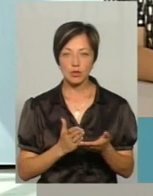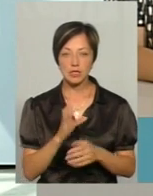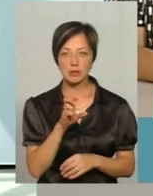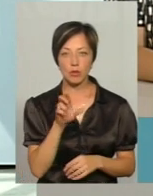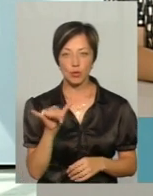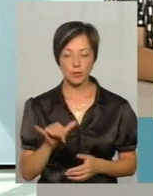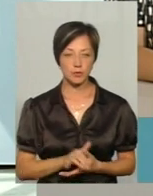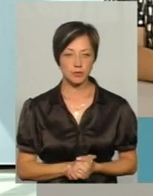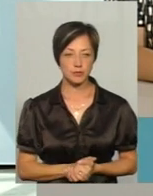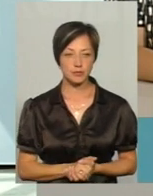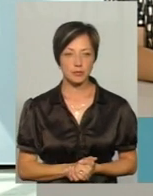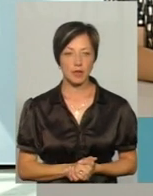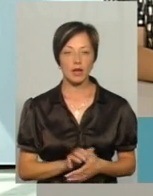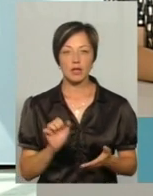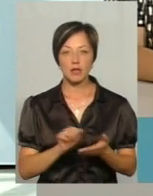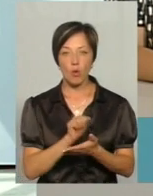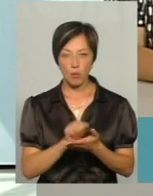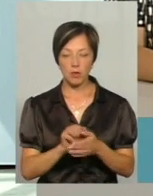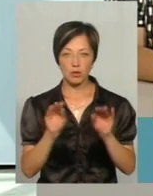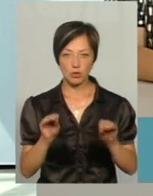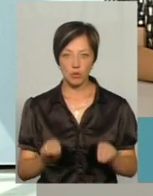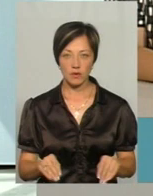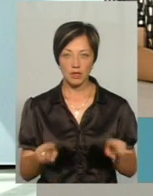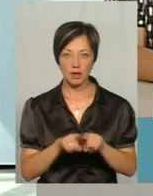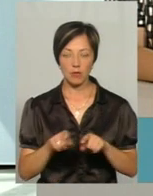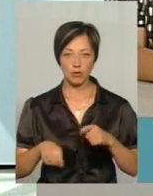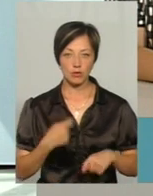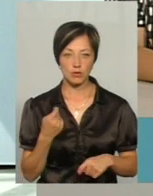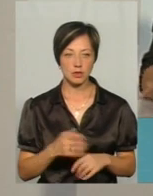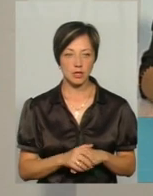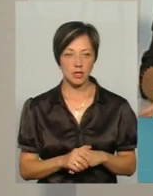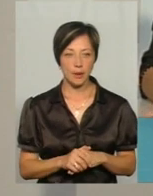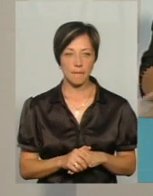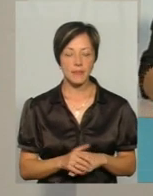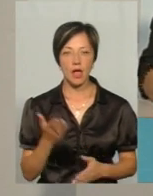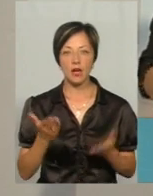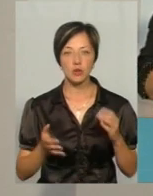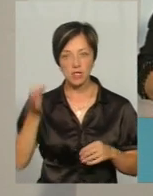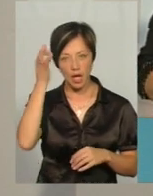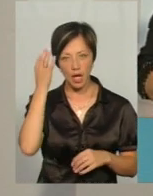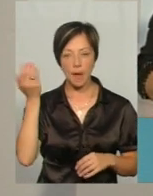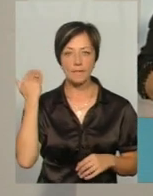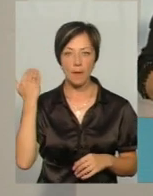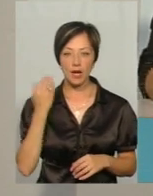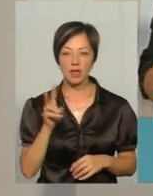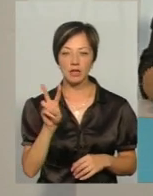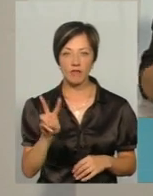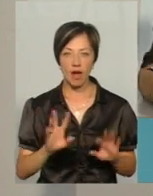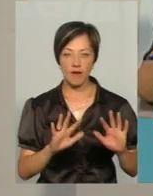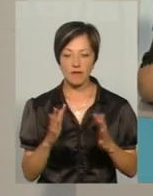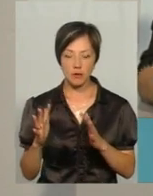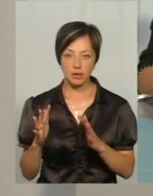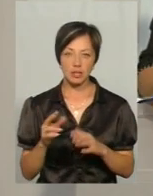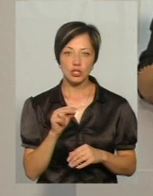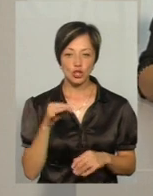безпеки України. І задокументовано такі протиправні дії цієї Якщо особи. Якщо згадати ще попередні два випадки, пане